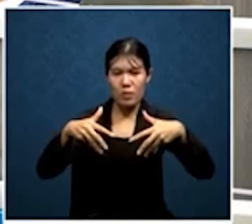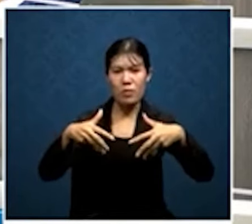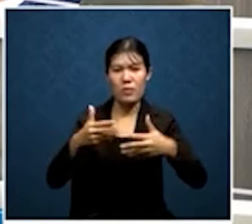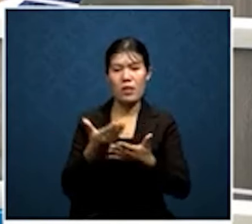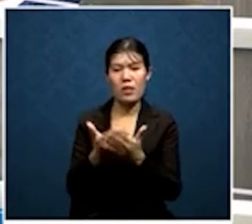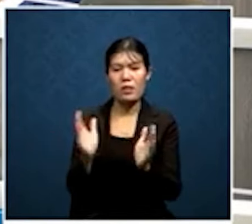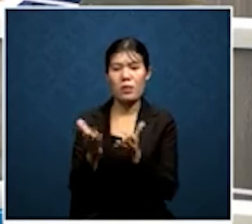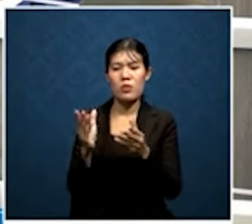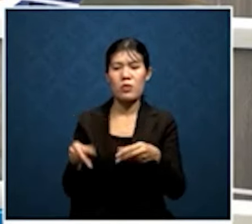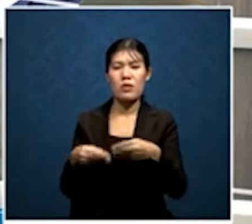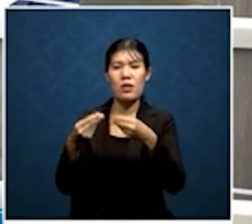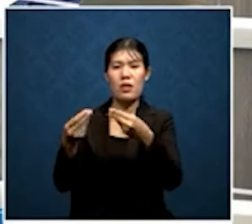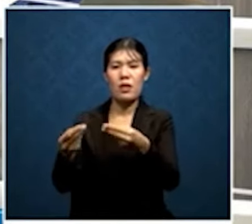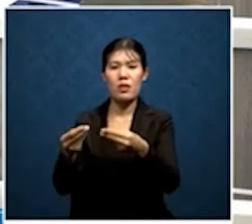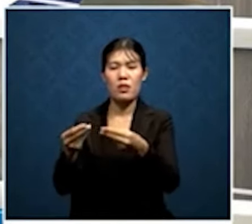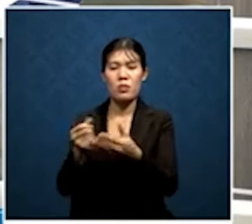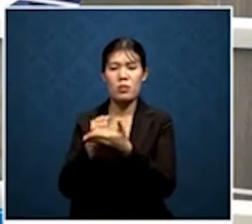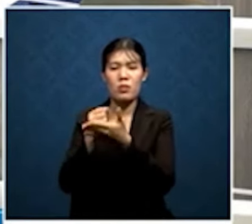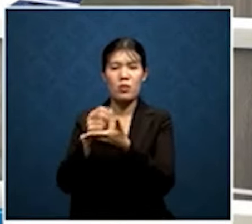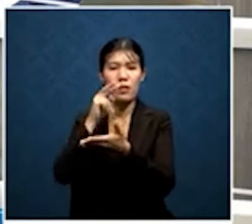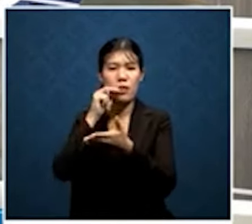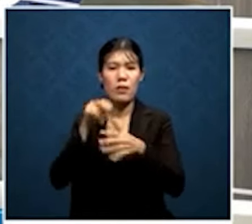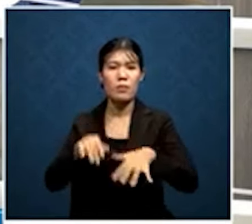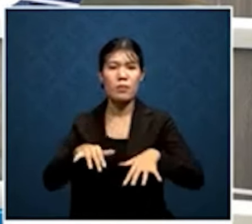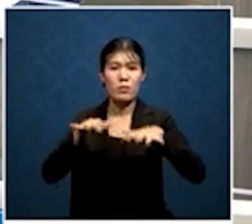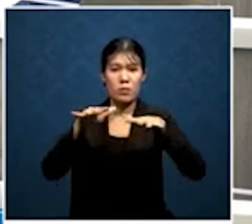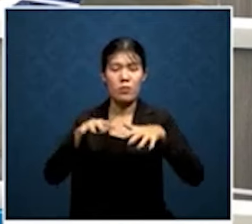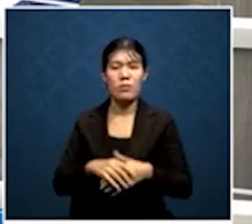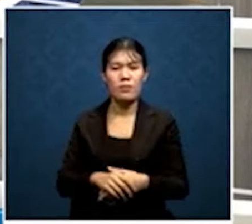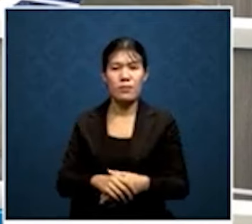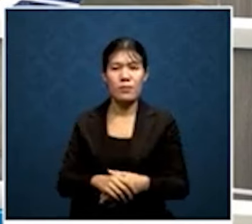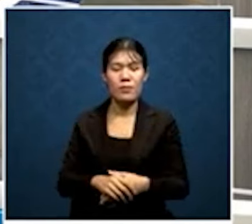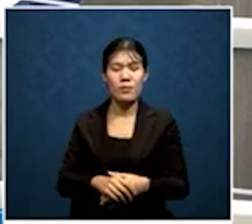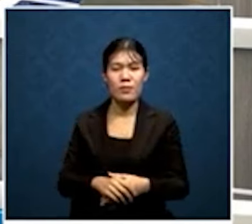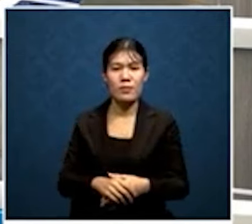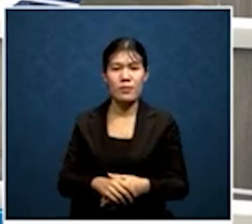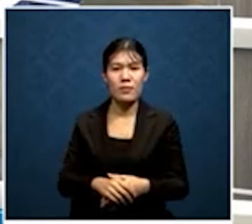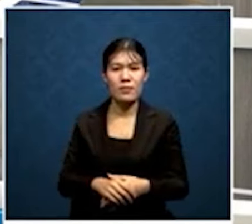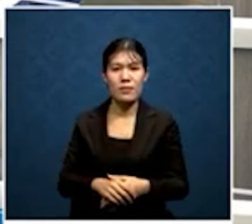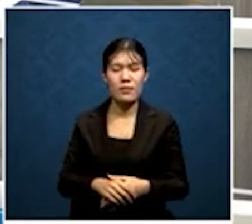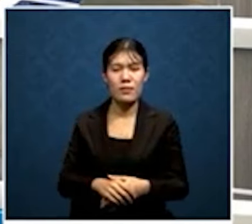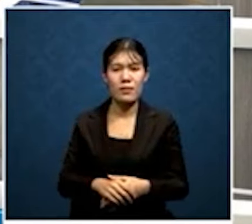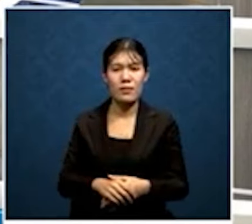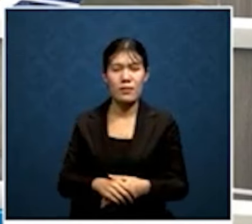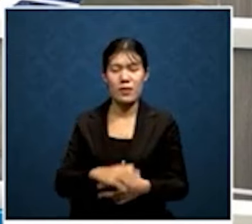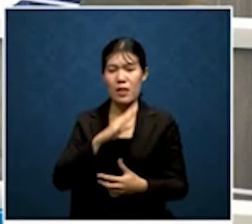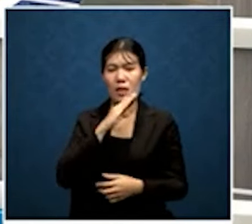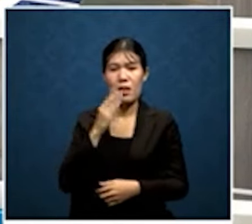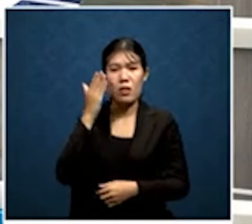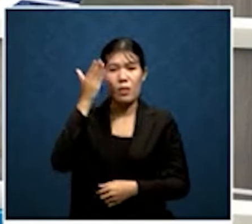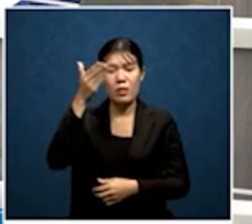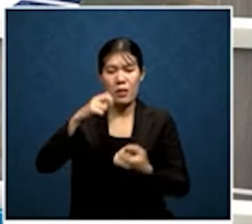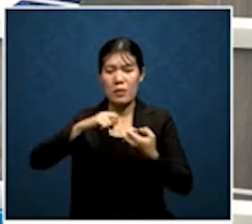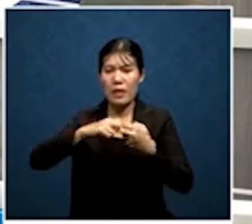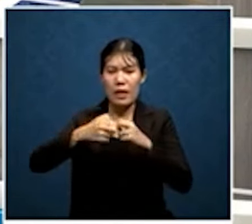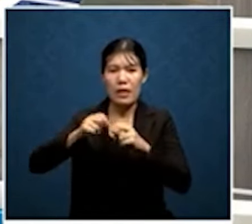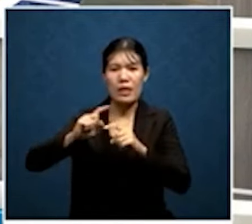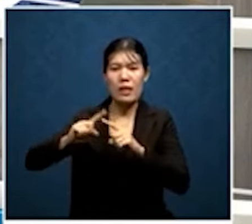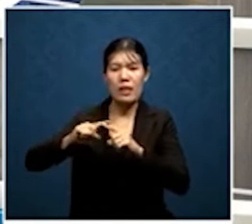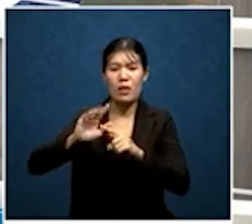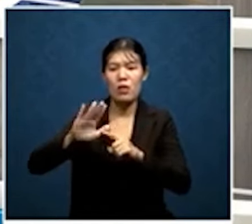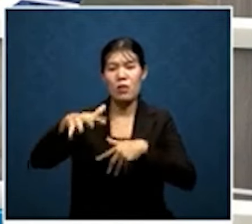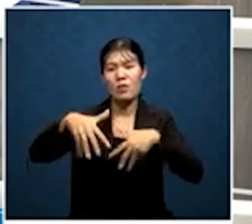รีเมืองบ้านไผ่จากการกระทำดังกล่าวด้วยไอ้แบบนี้มันจะเข้าข่ายว่ามีความผิดตามมาตรฐานจริยธรรมหรือ